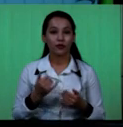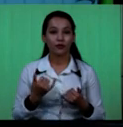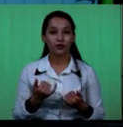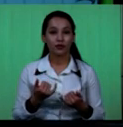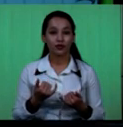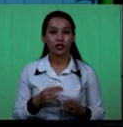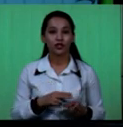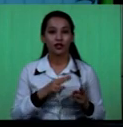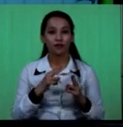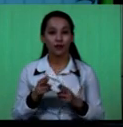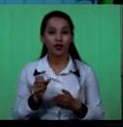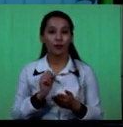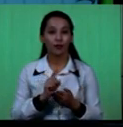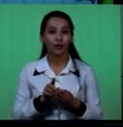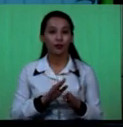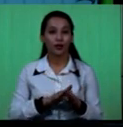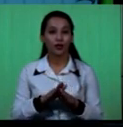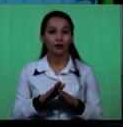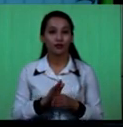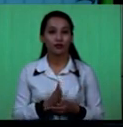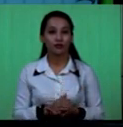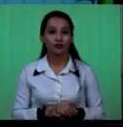endi navbatdagi topshiriqqa o'tsak.